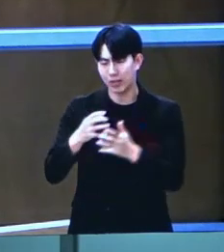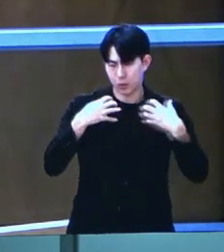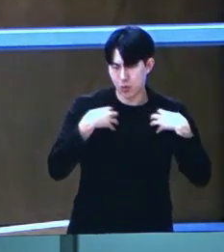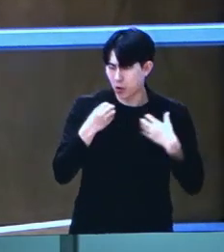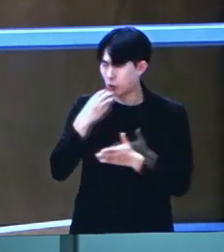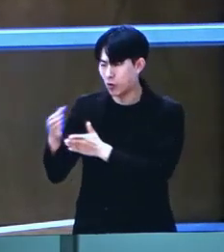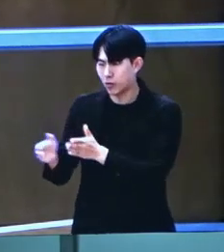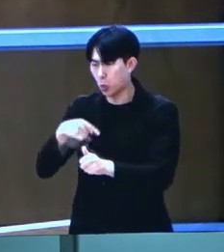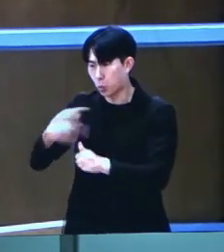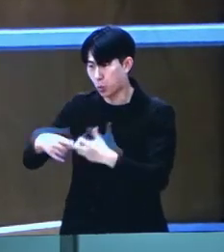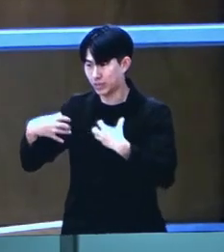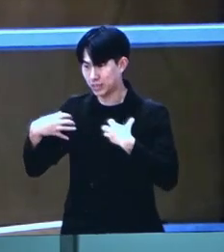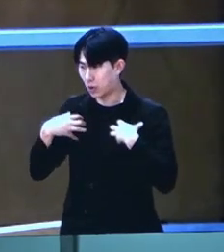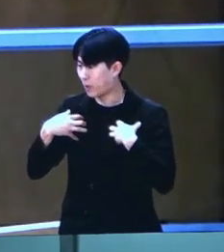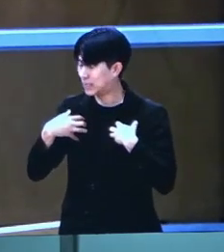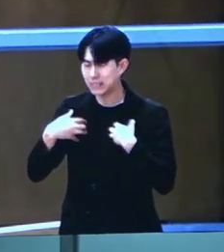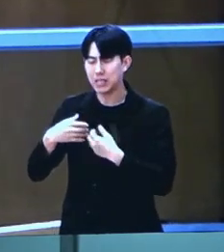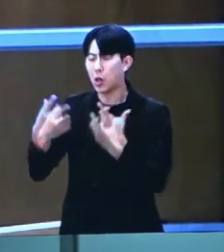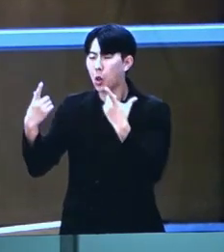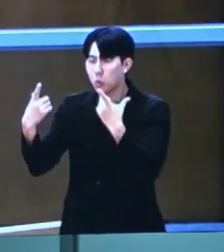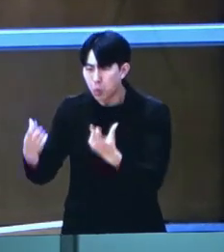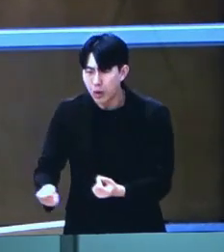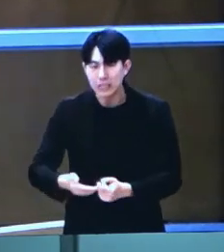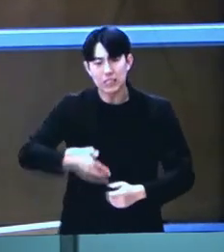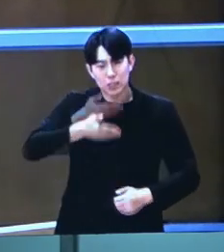식품비의 항목으로만 분담할 수 있도록 해주십시오.